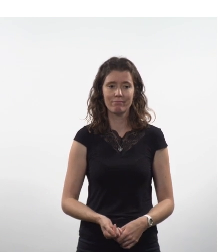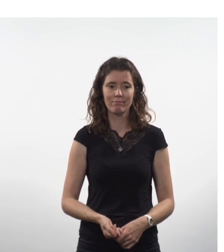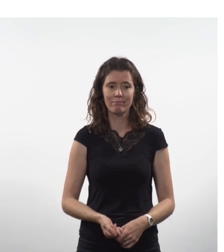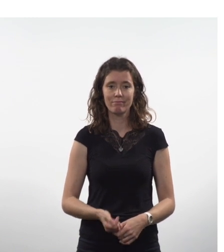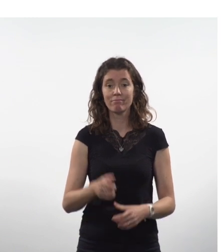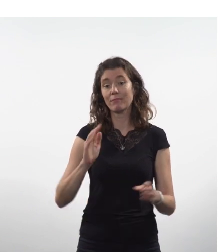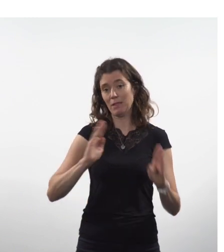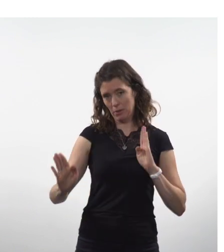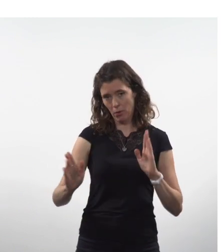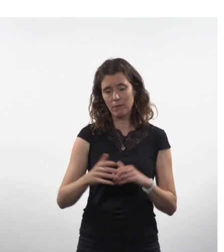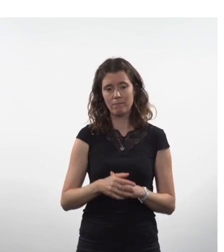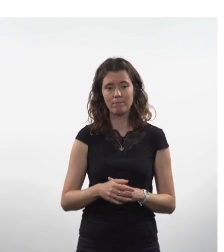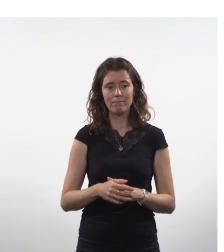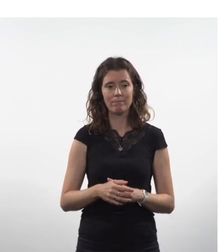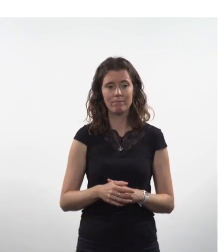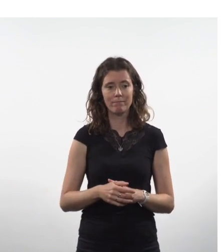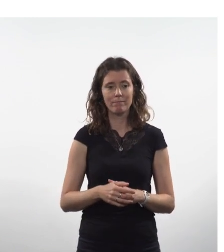Un intermédiateur.